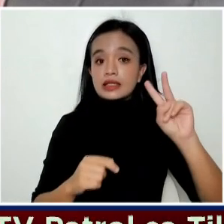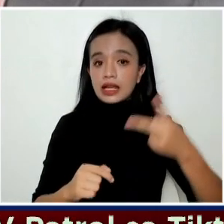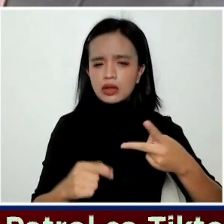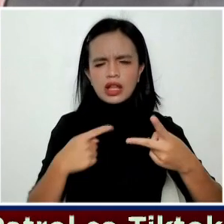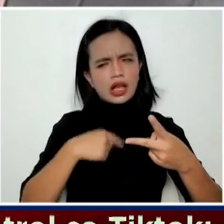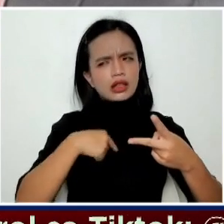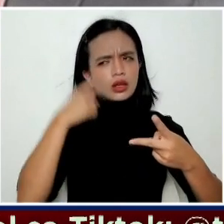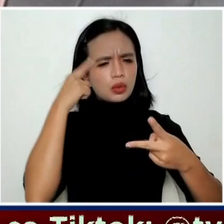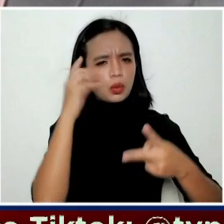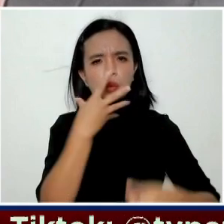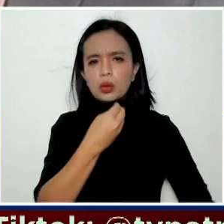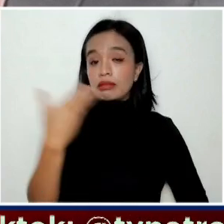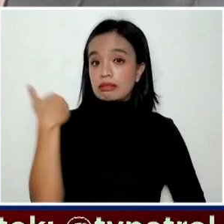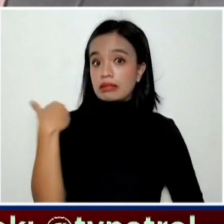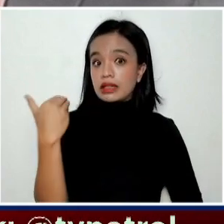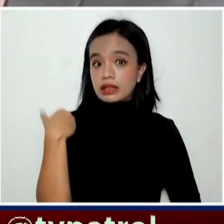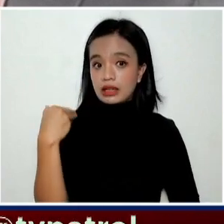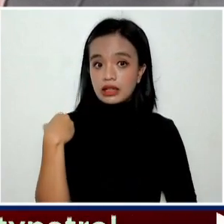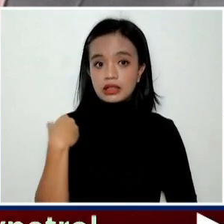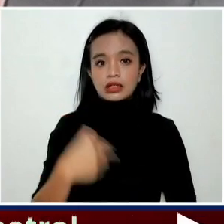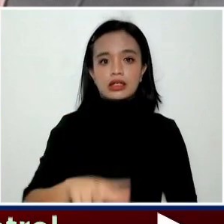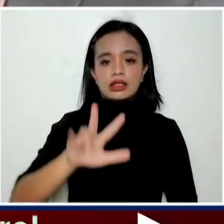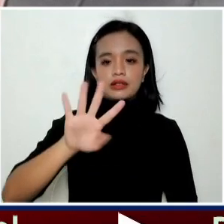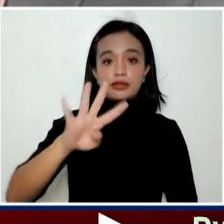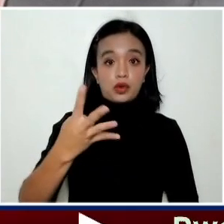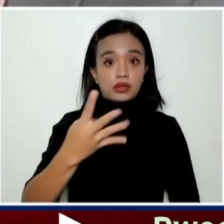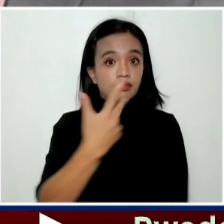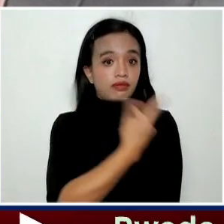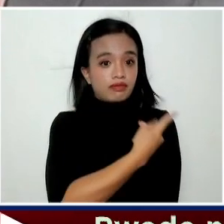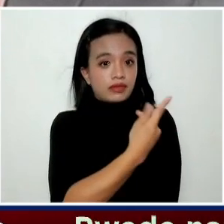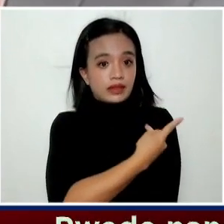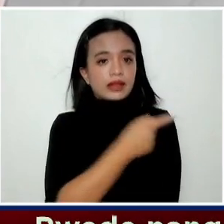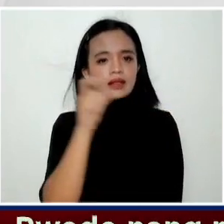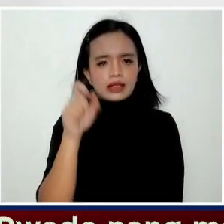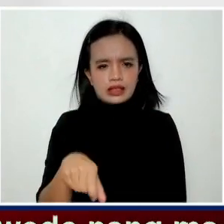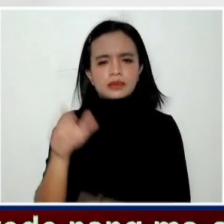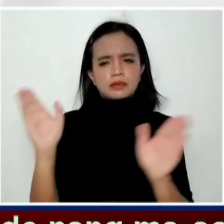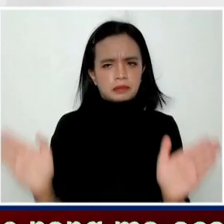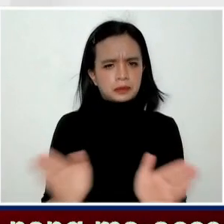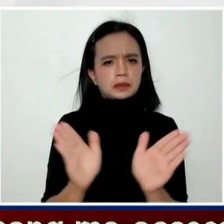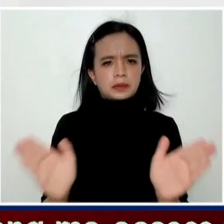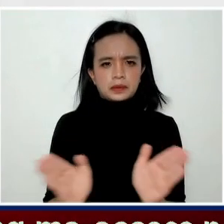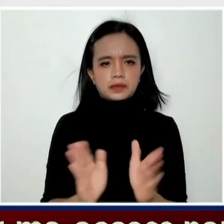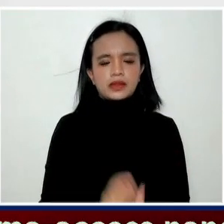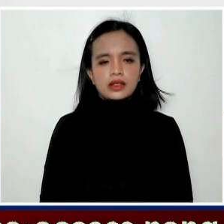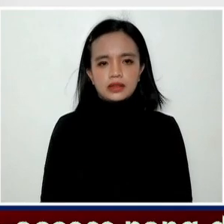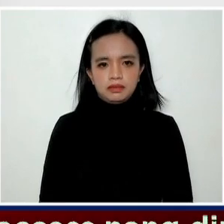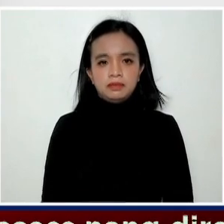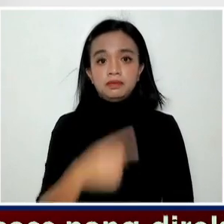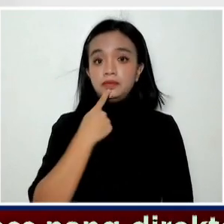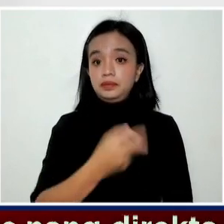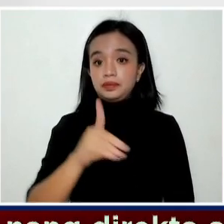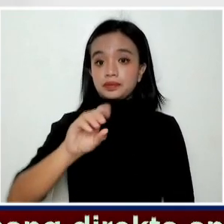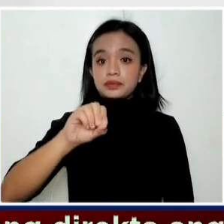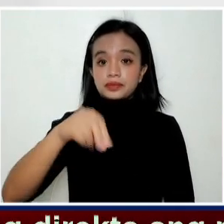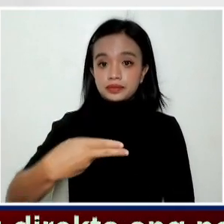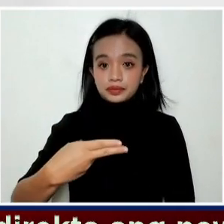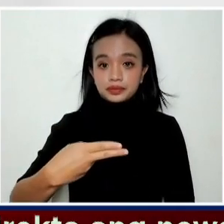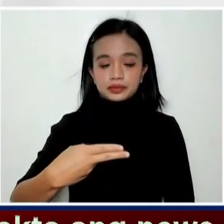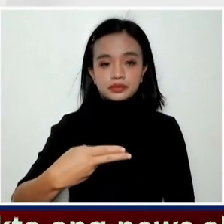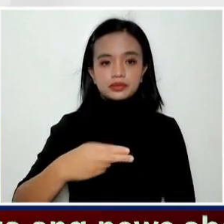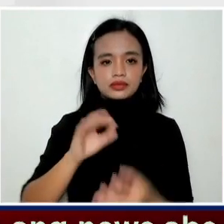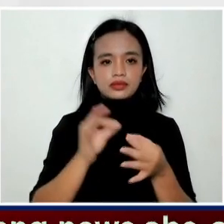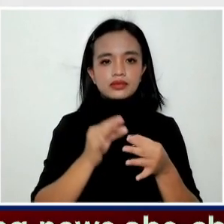has not yet received their second booster, then we should encourage them. Nauna nang sinabi ng DOH na maaantala